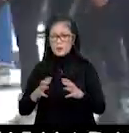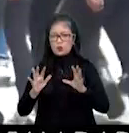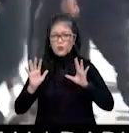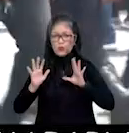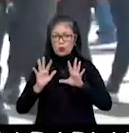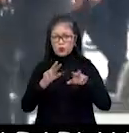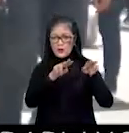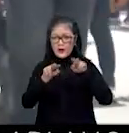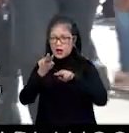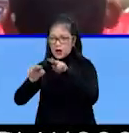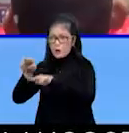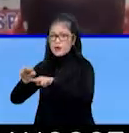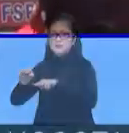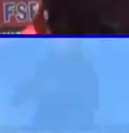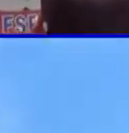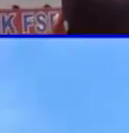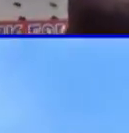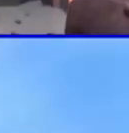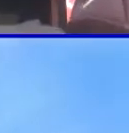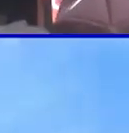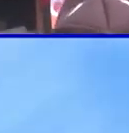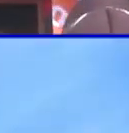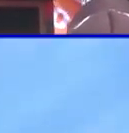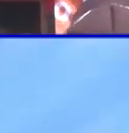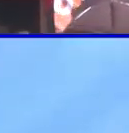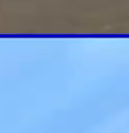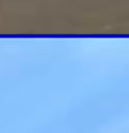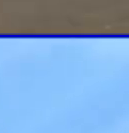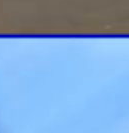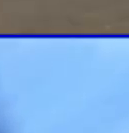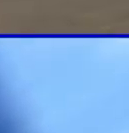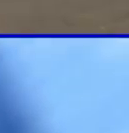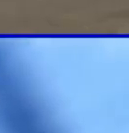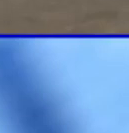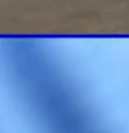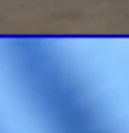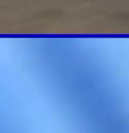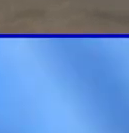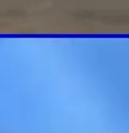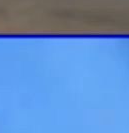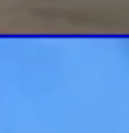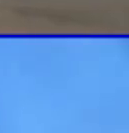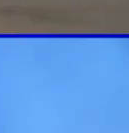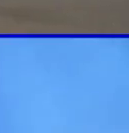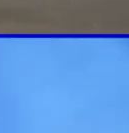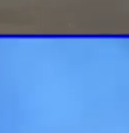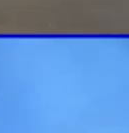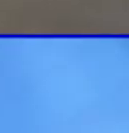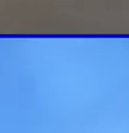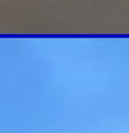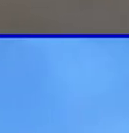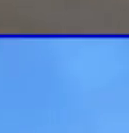juga beberapa kendaraan taktis, baik itu barakuda, untuk mengamankan jalannya aksi unjuk rasa ini. Dan untuk saat ini memang